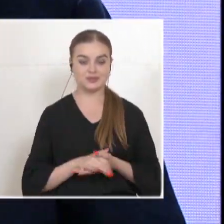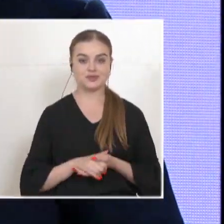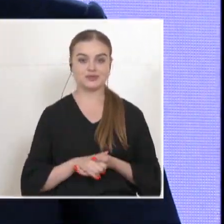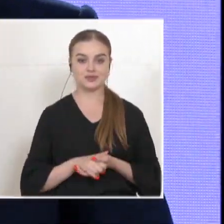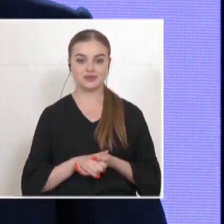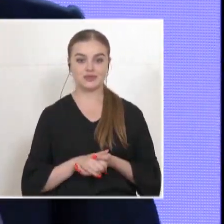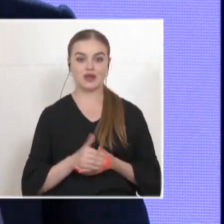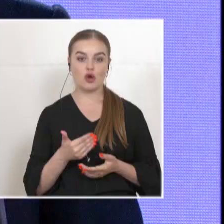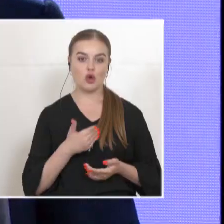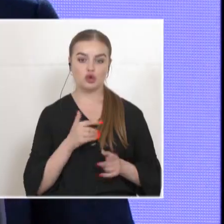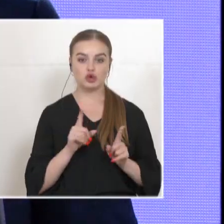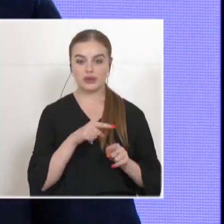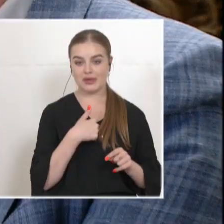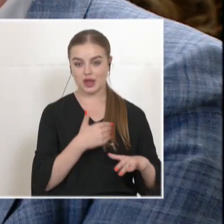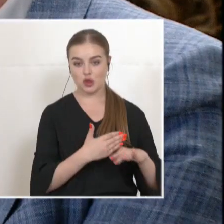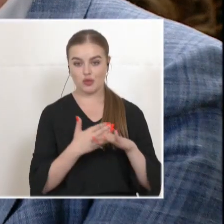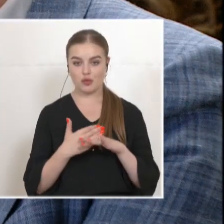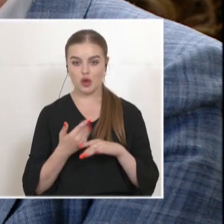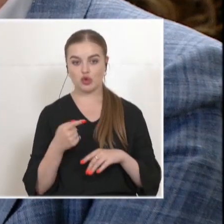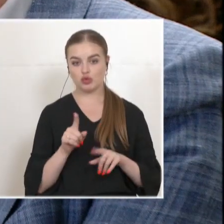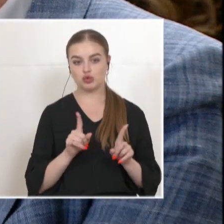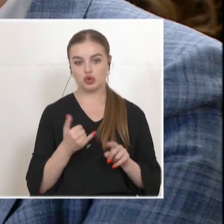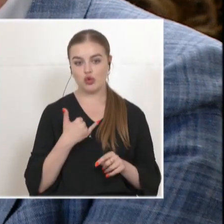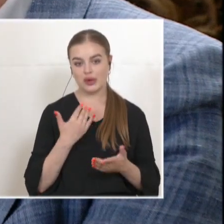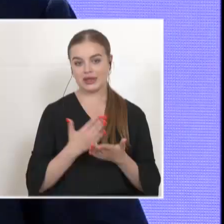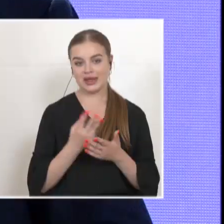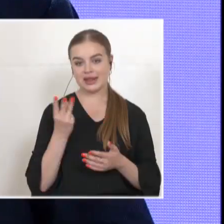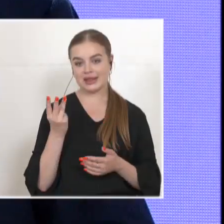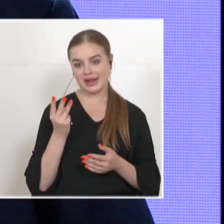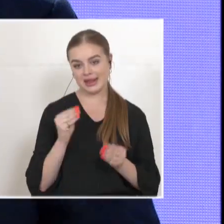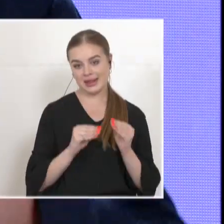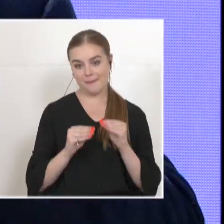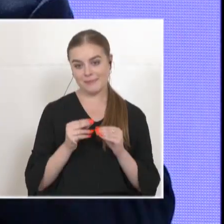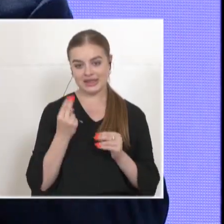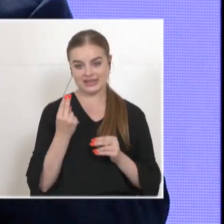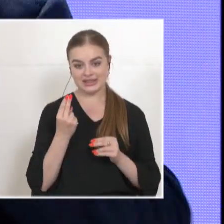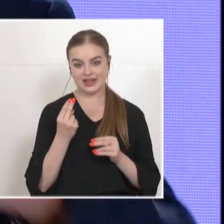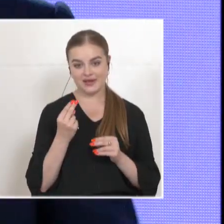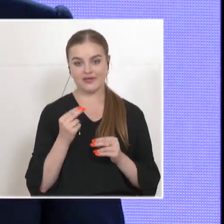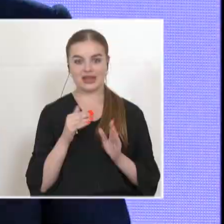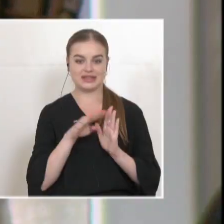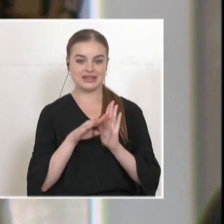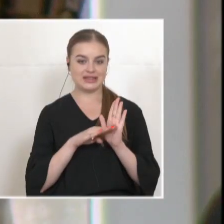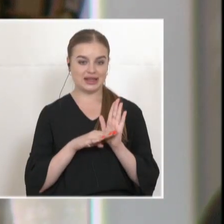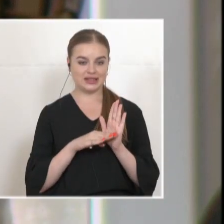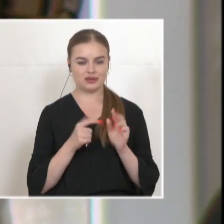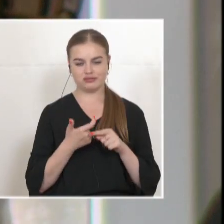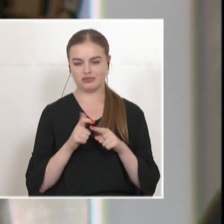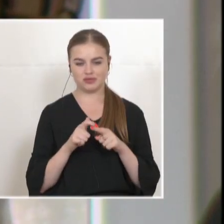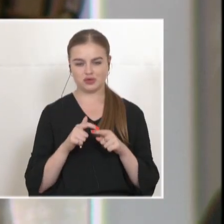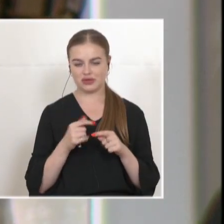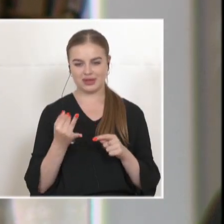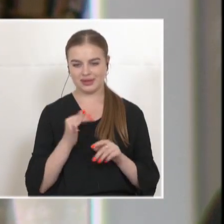щоб ти мені допомогла, тому що в мене є третій набір цифр. Цифри, статистика – дуже нудна річ, але